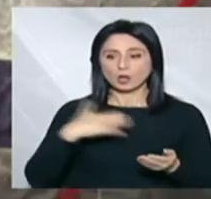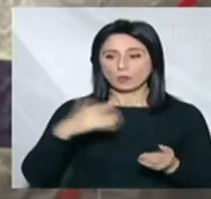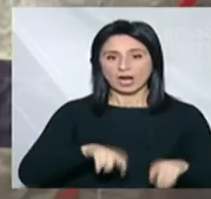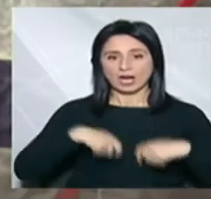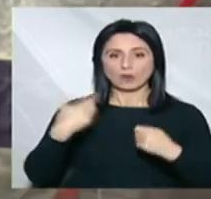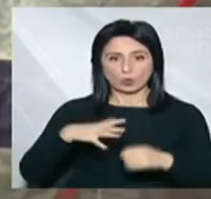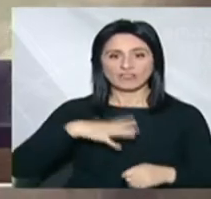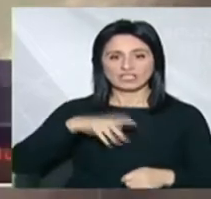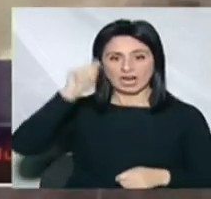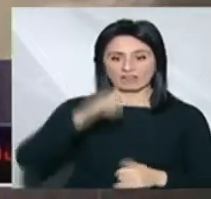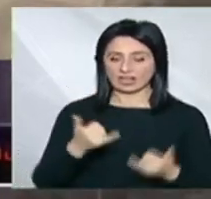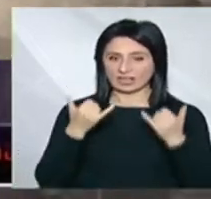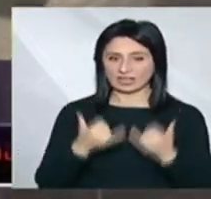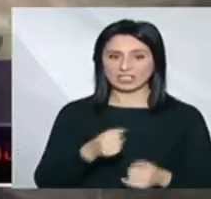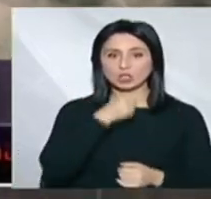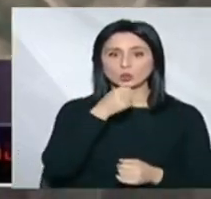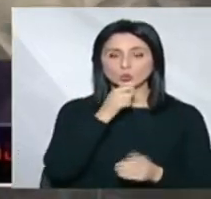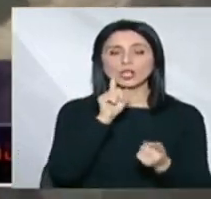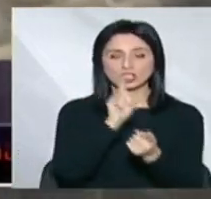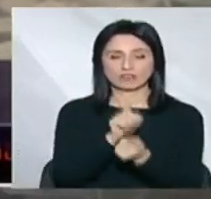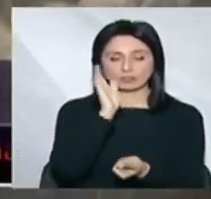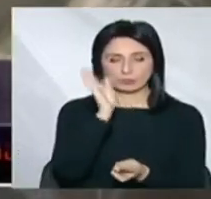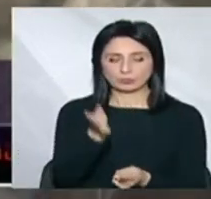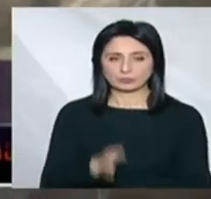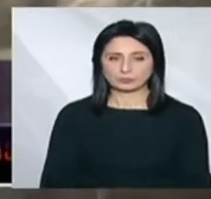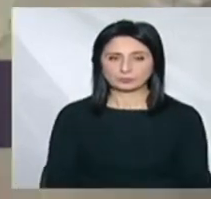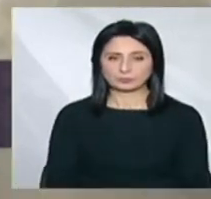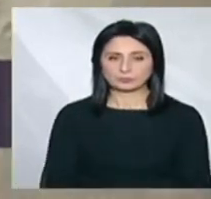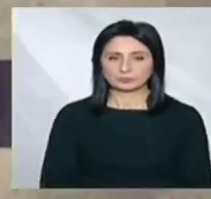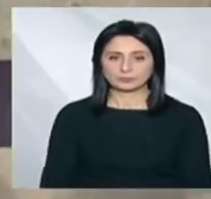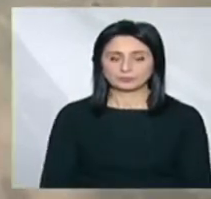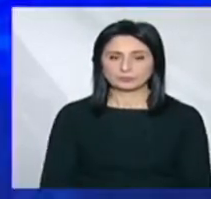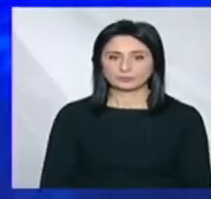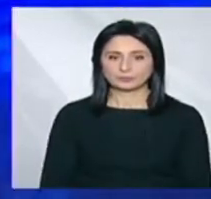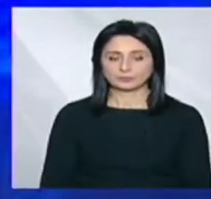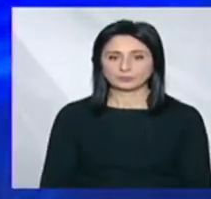საქართველოში და ის დღეს ჟურნალისტებთან შეხვედრას გეგმავს.